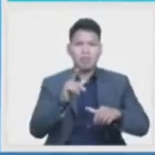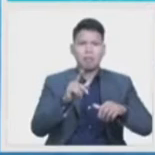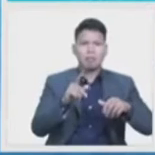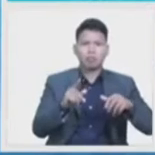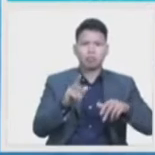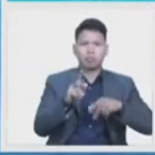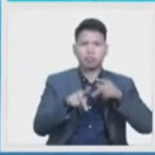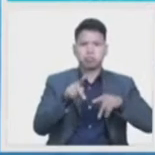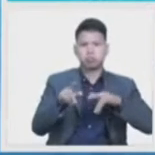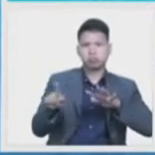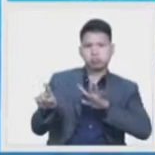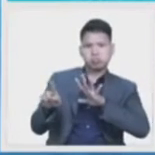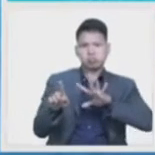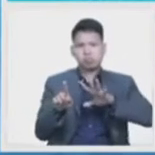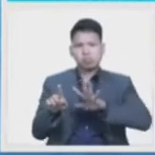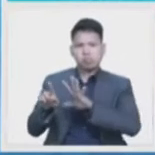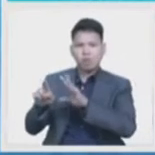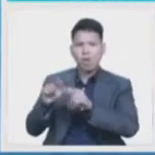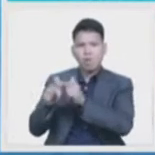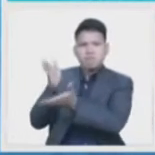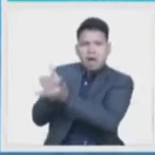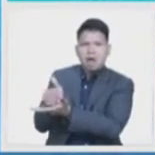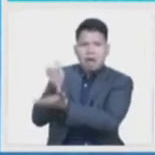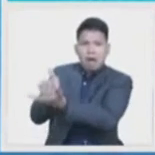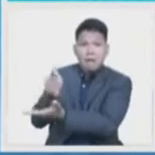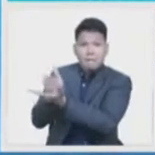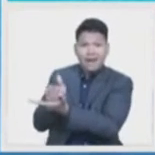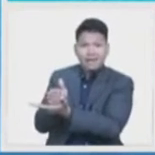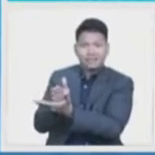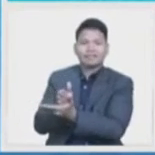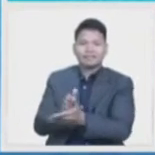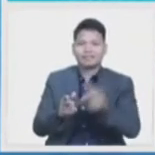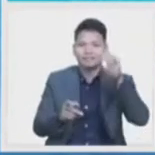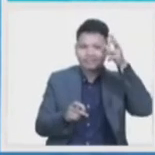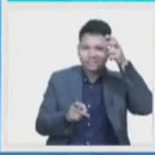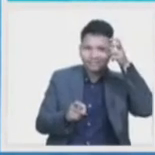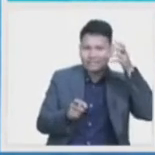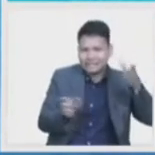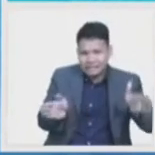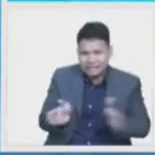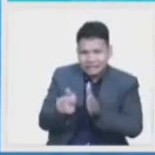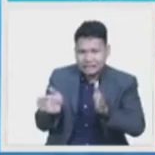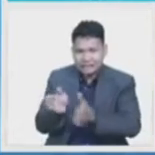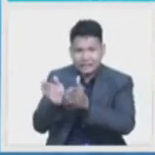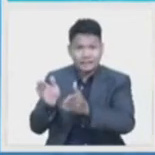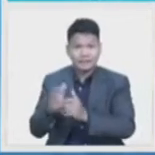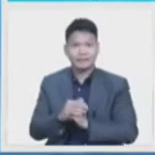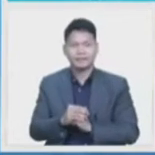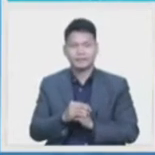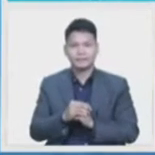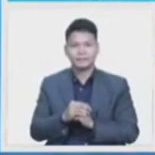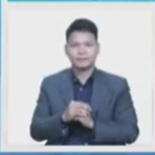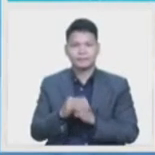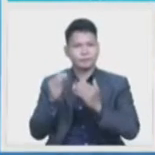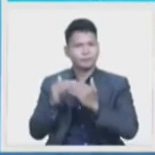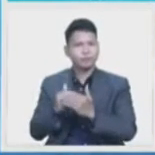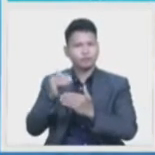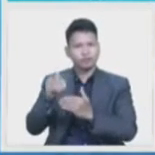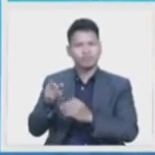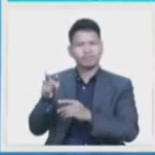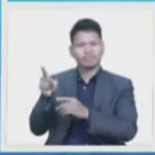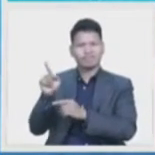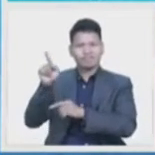ni Satanas. Gipakgang ang iyang pagministeryo mga kagalaan. Hangtod na sa